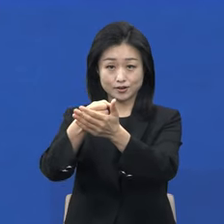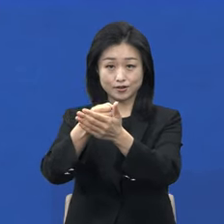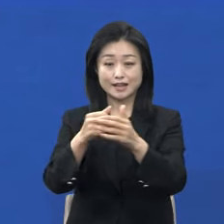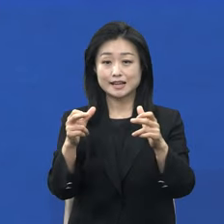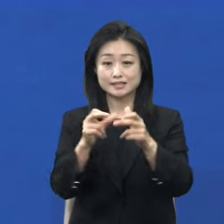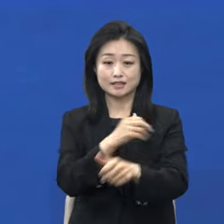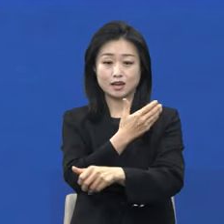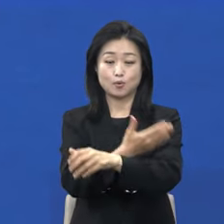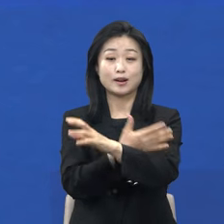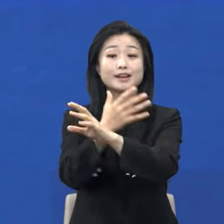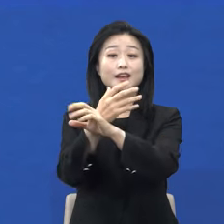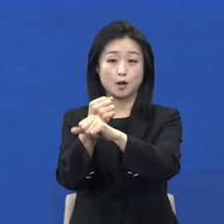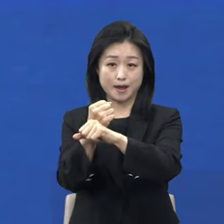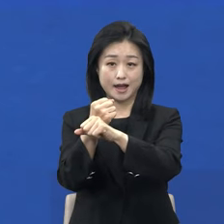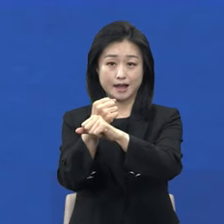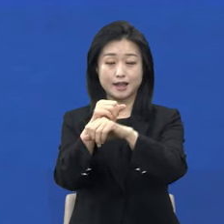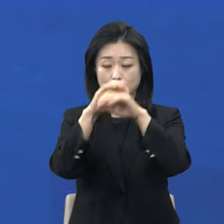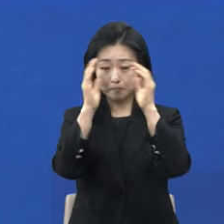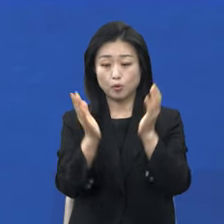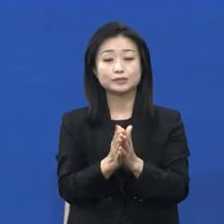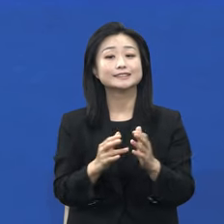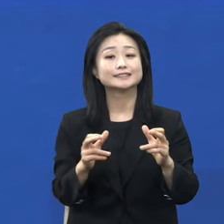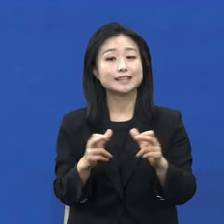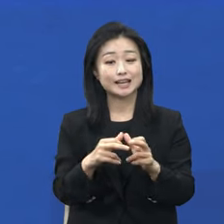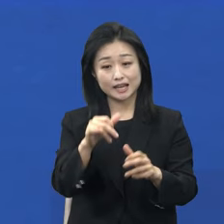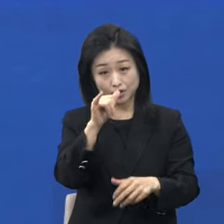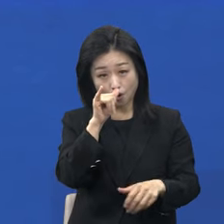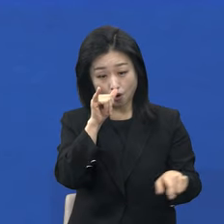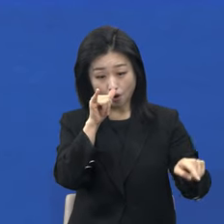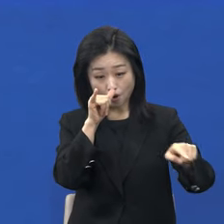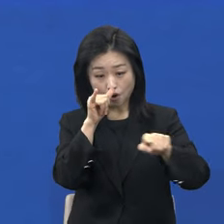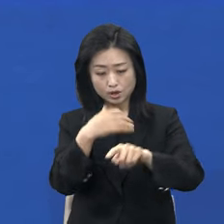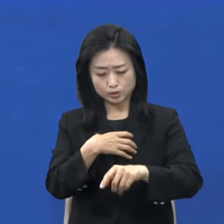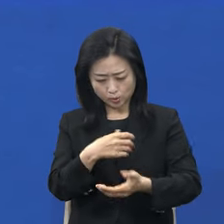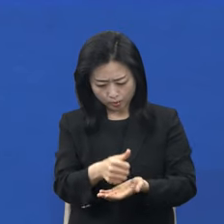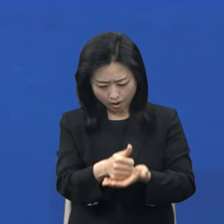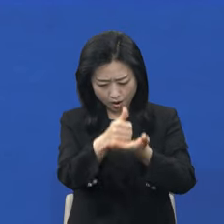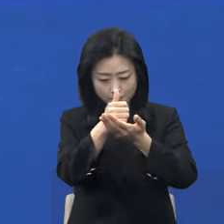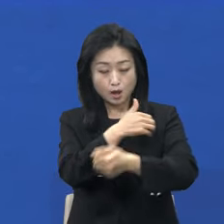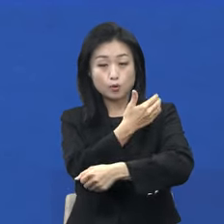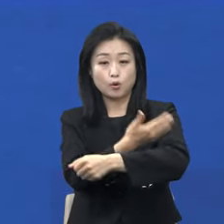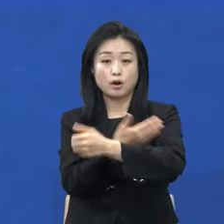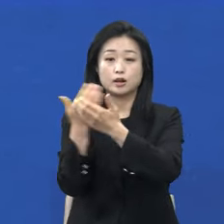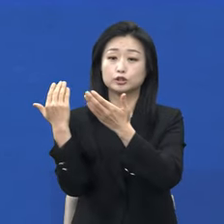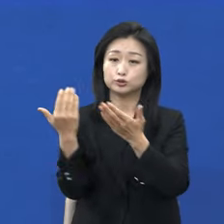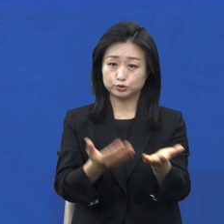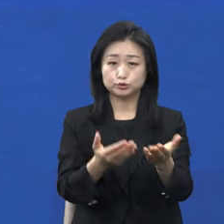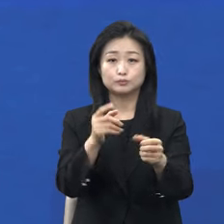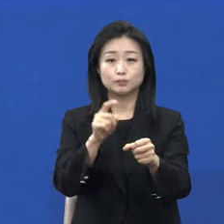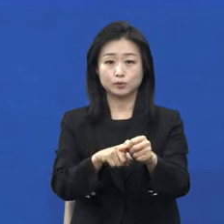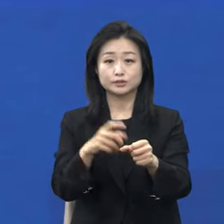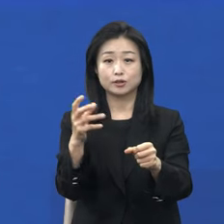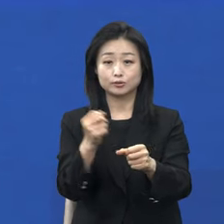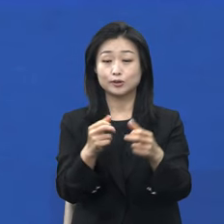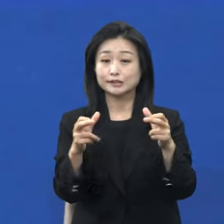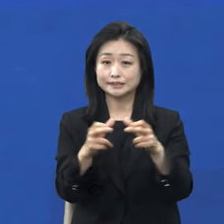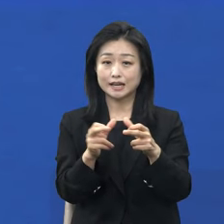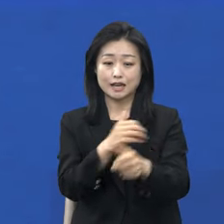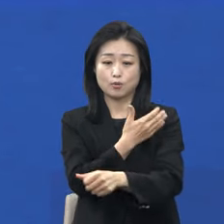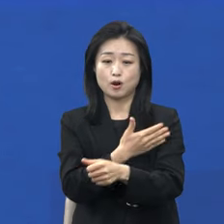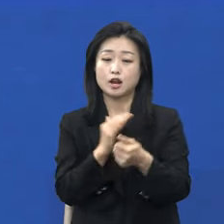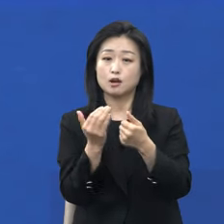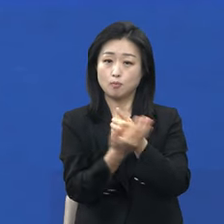장애인 권리 협약은 모든 장애가 있는 사람들의 존엄성과 권리를 보장하는 것을 목적으로 장애인의 권리